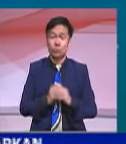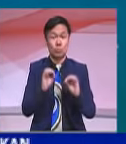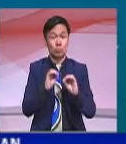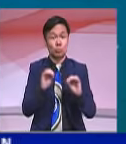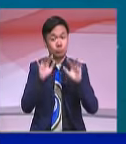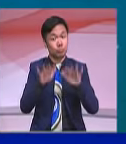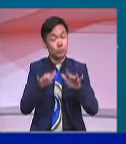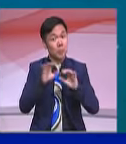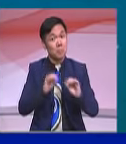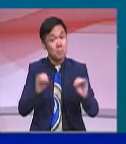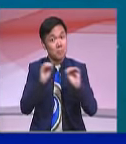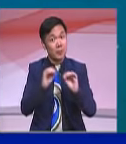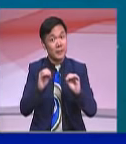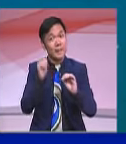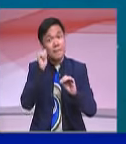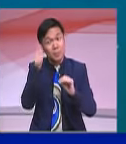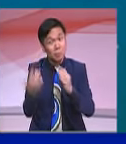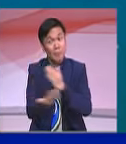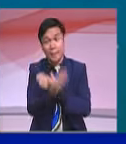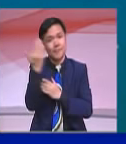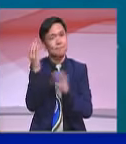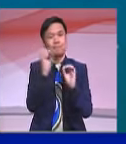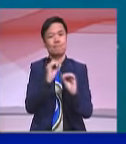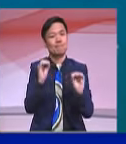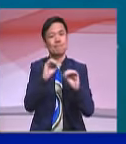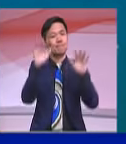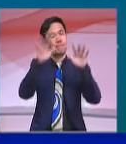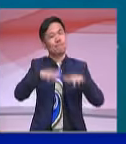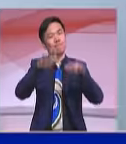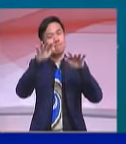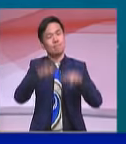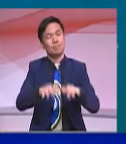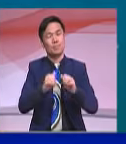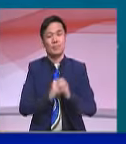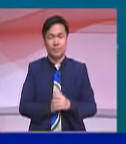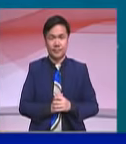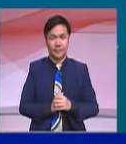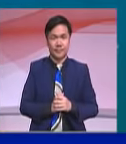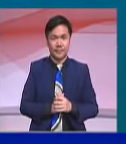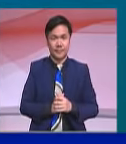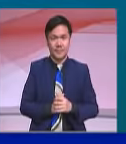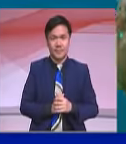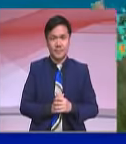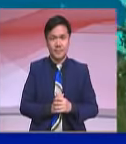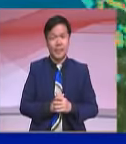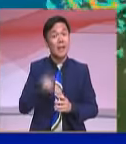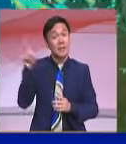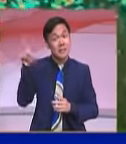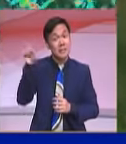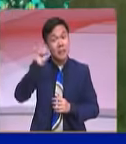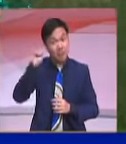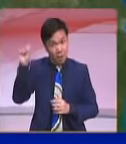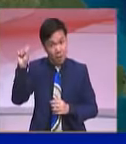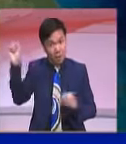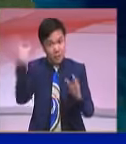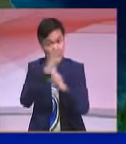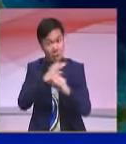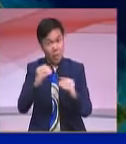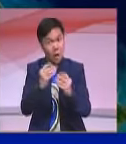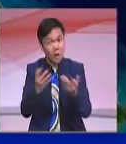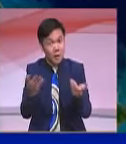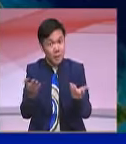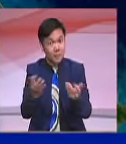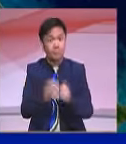berlanjutan sehingga ke awal pagi esok. Bagi tinjauan cuaca semasa di Sabah dan Sarawak pula